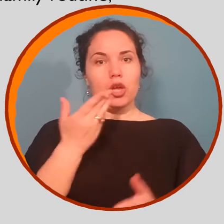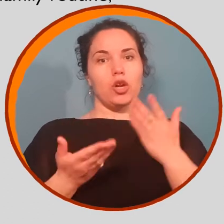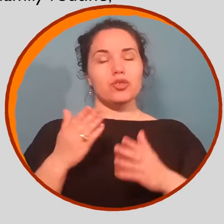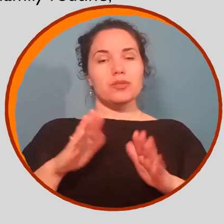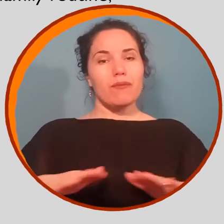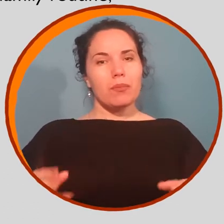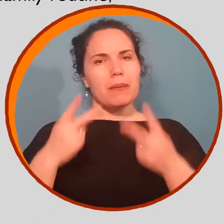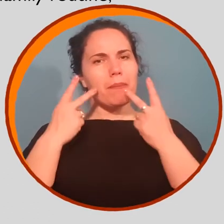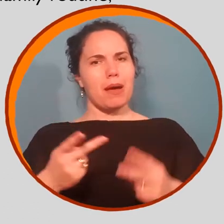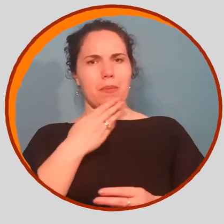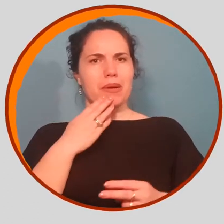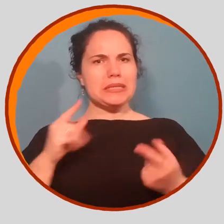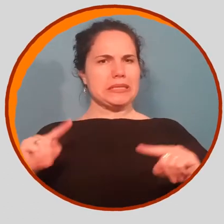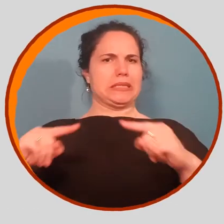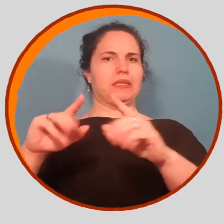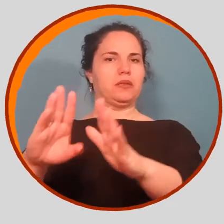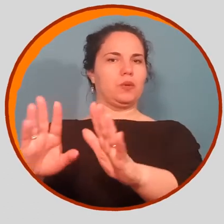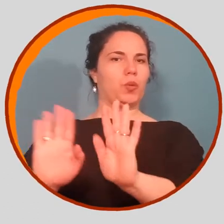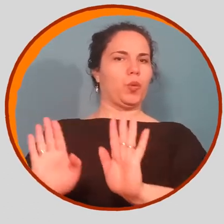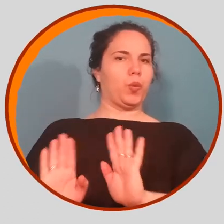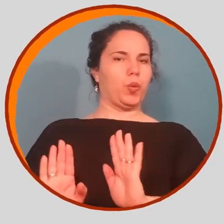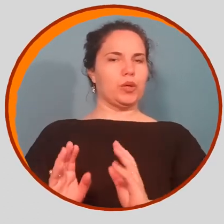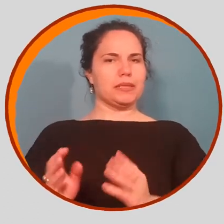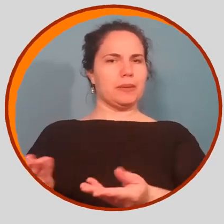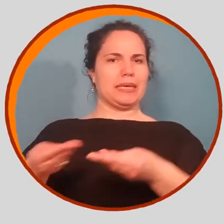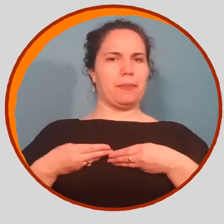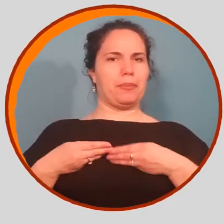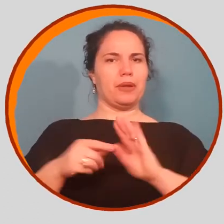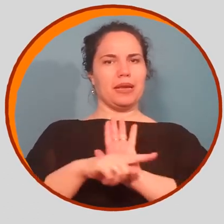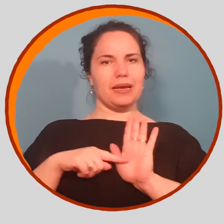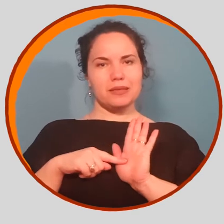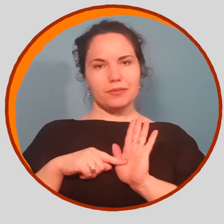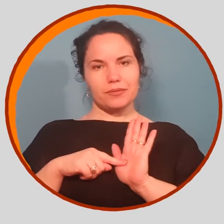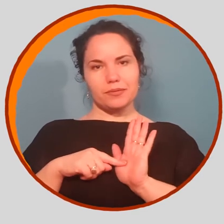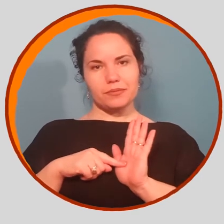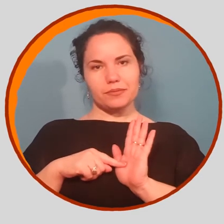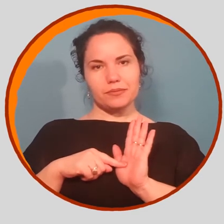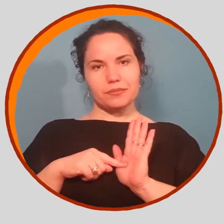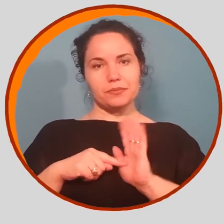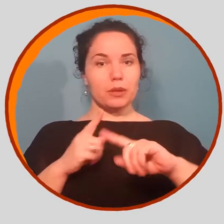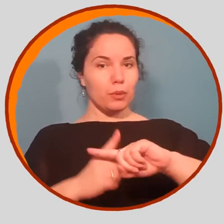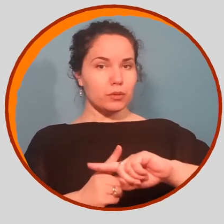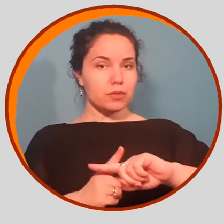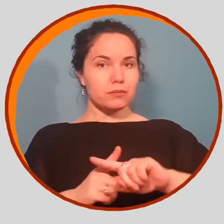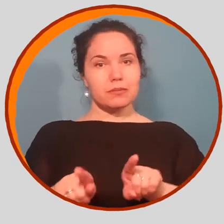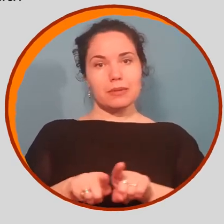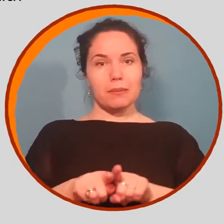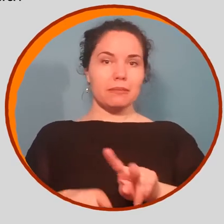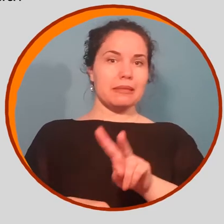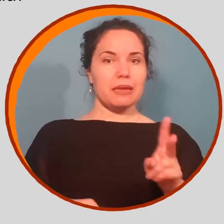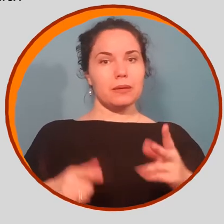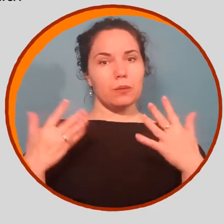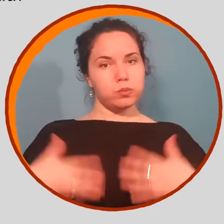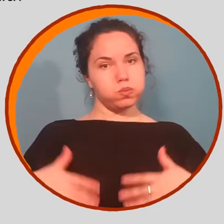e një rutine familjare dhe që kjo rutinë të qëndrueshme. Fëmijët dhe adoleshentët kanë nevojë për strukturë dhe për qëndrueshmëri.